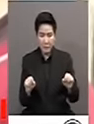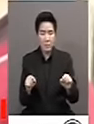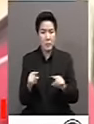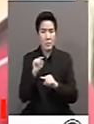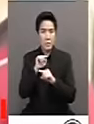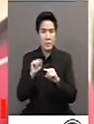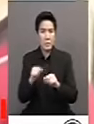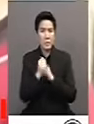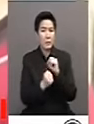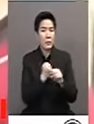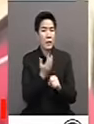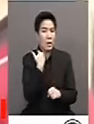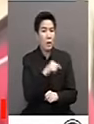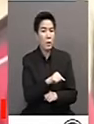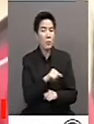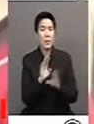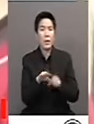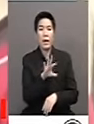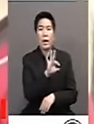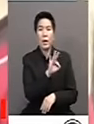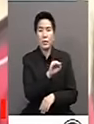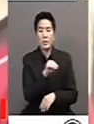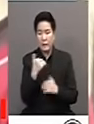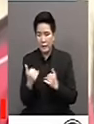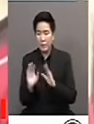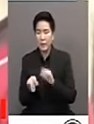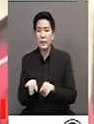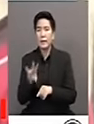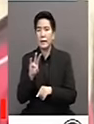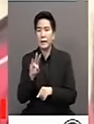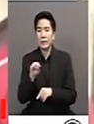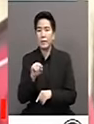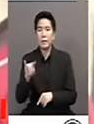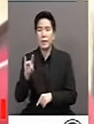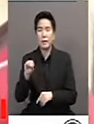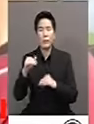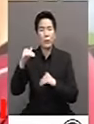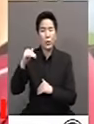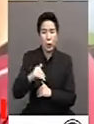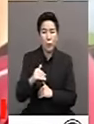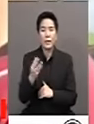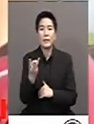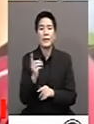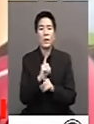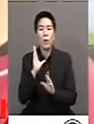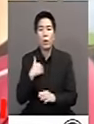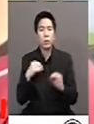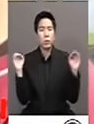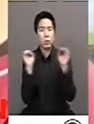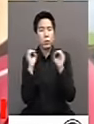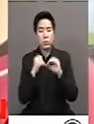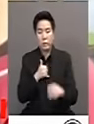ท่องเที่ยวปีที่แล้วน่าจะอยู่ที่ประมาณ90ปีนี้ก็เทียบได้ประมาณ 7-80% ซึ่งตกไปนิดนึงคนที่เขาไม่เคยได้มาสั